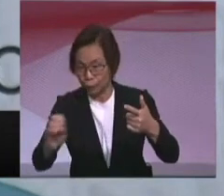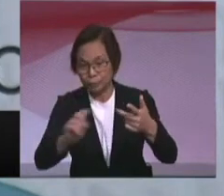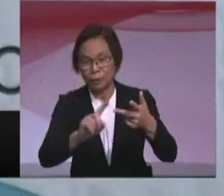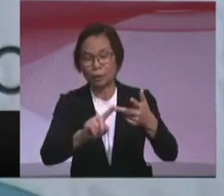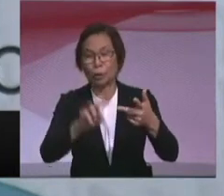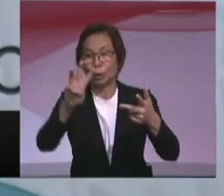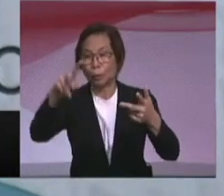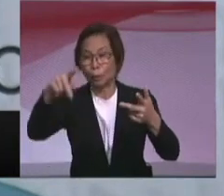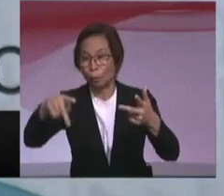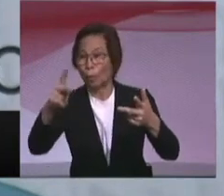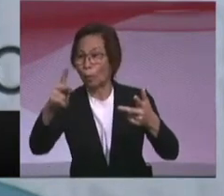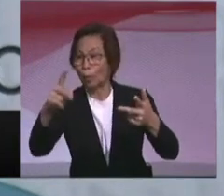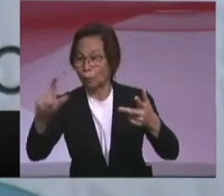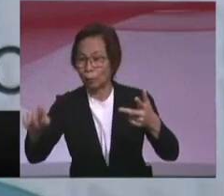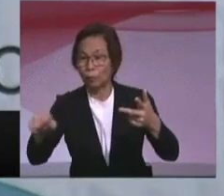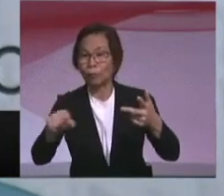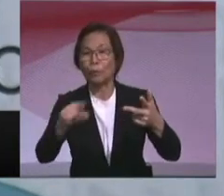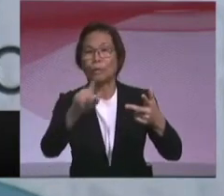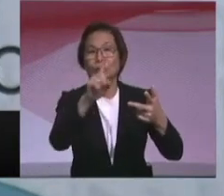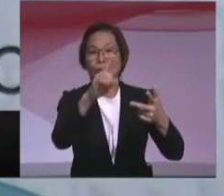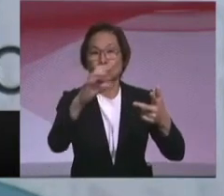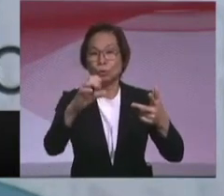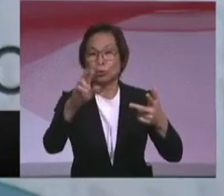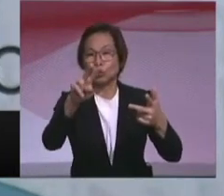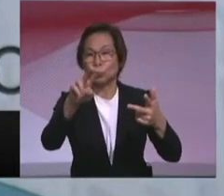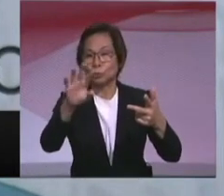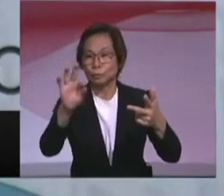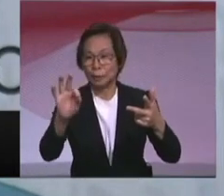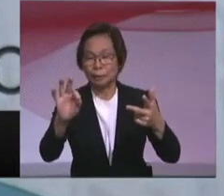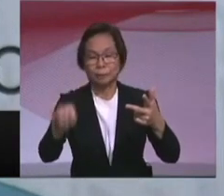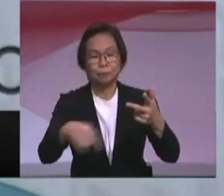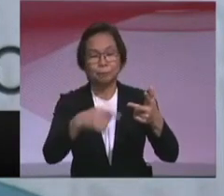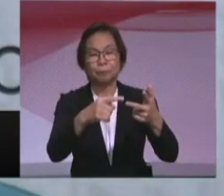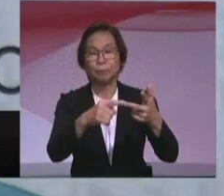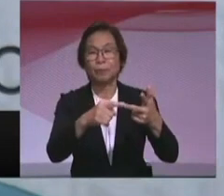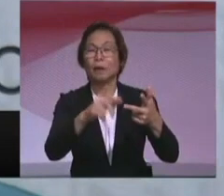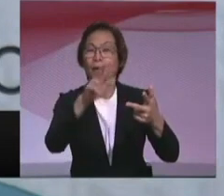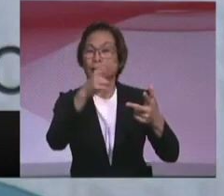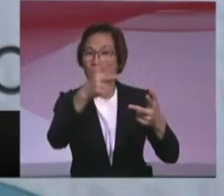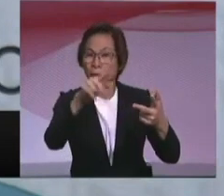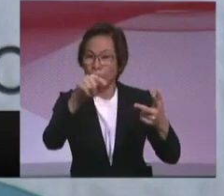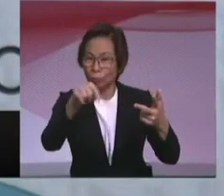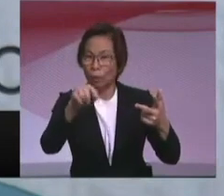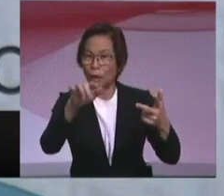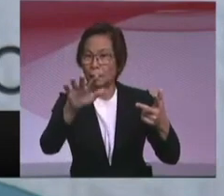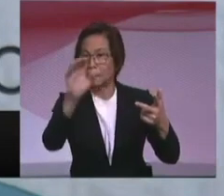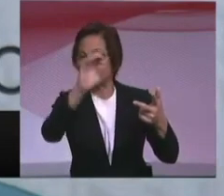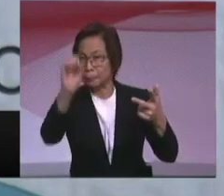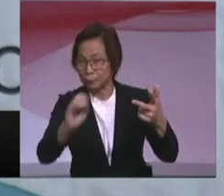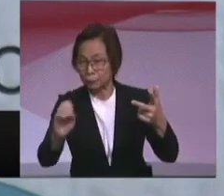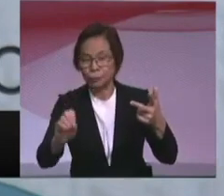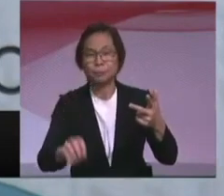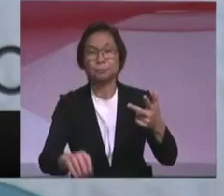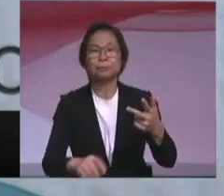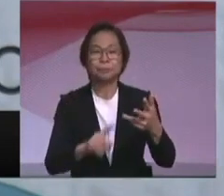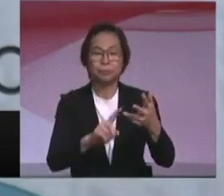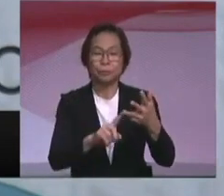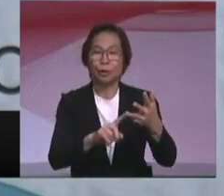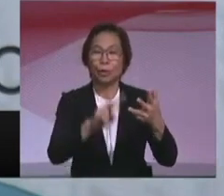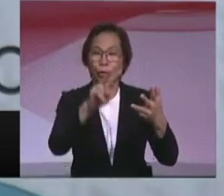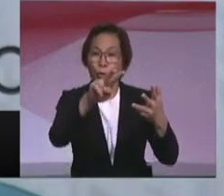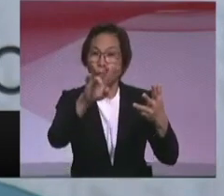dan wilayah Persekutuan Kuala Lumpur sebanyak 129 kes, iaitu 13.5%.